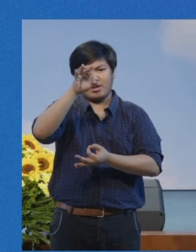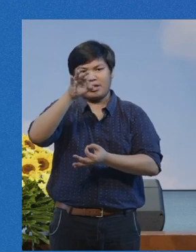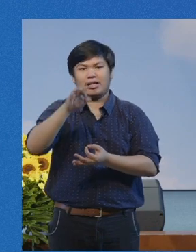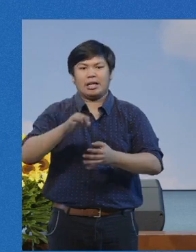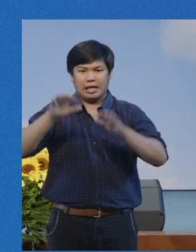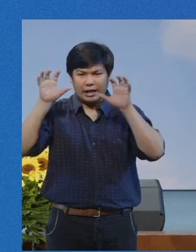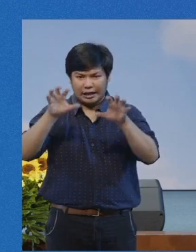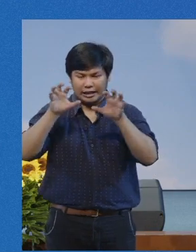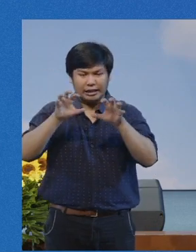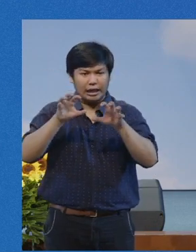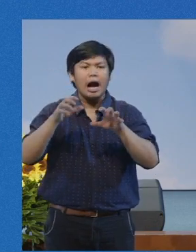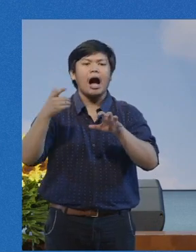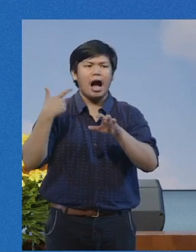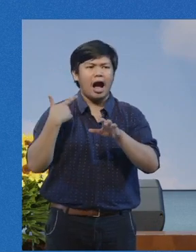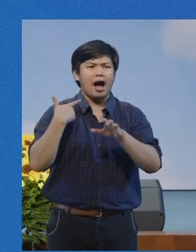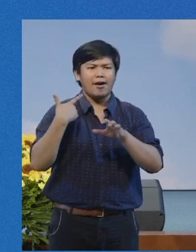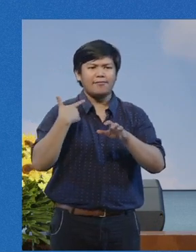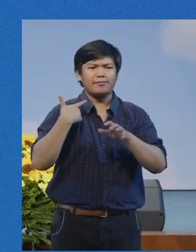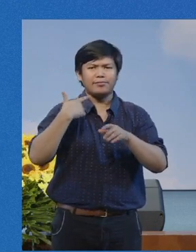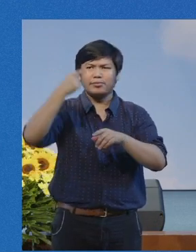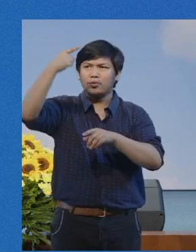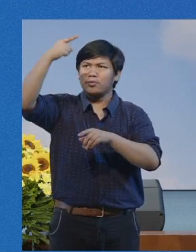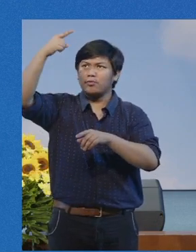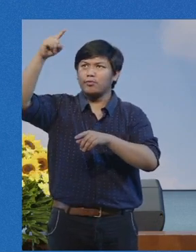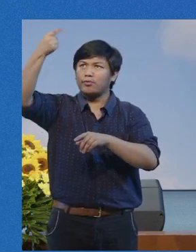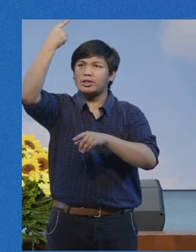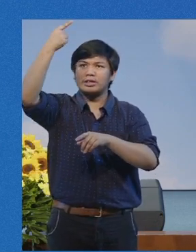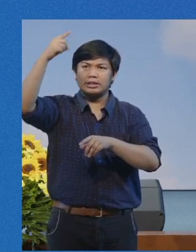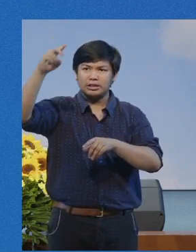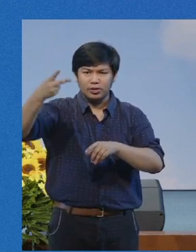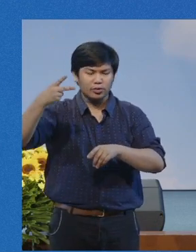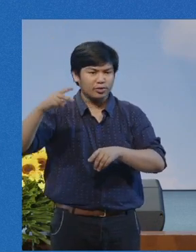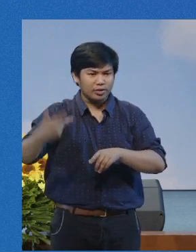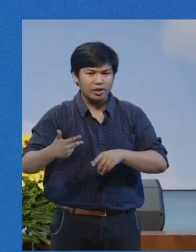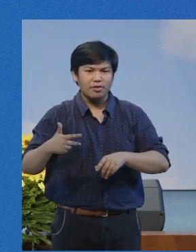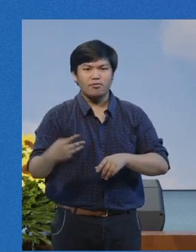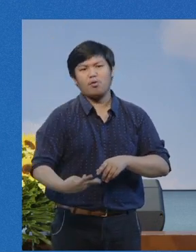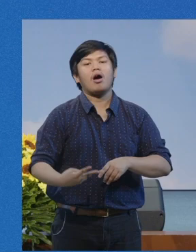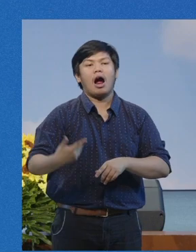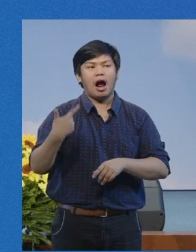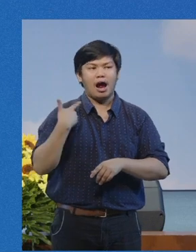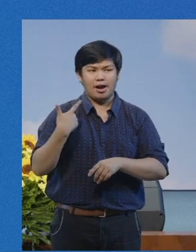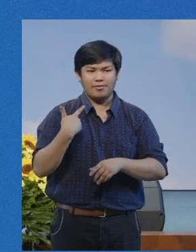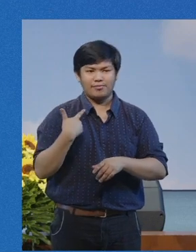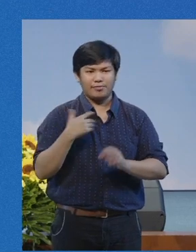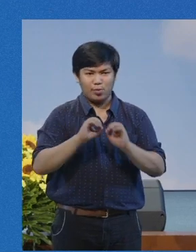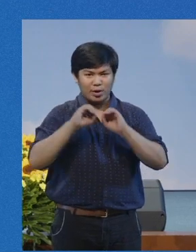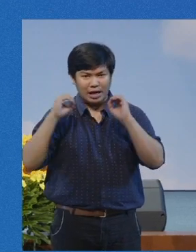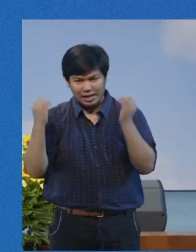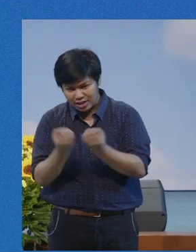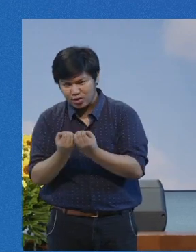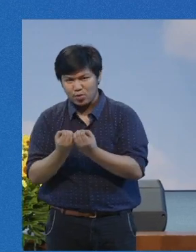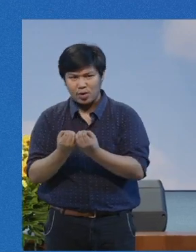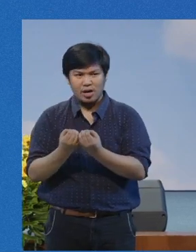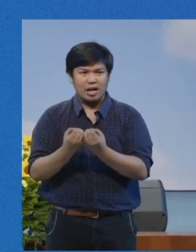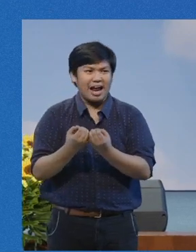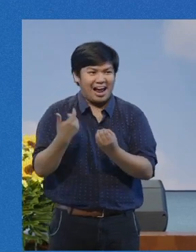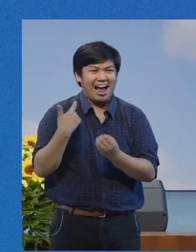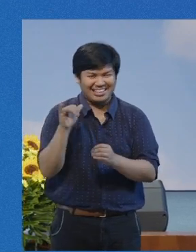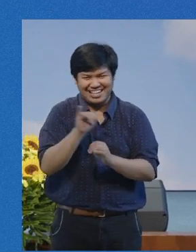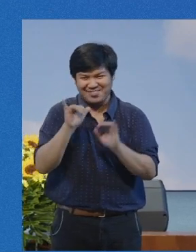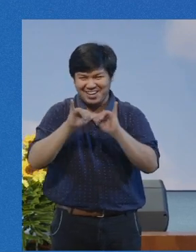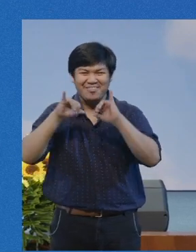So meron pong organisasyon si Satanas. Sila po ay organisado at sila ay merong